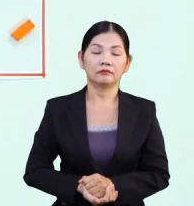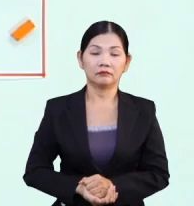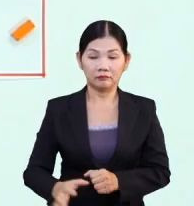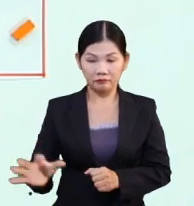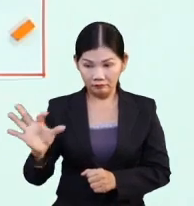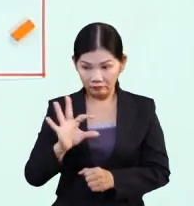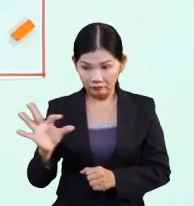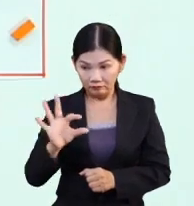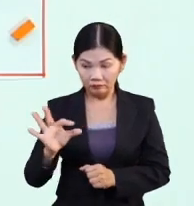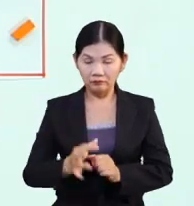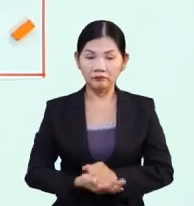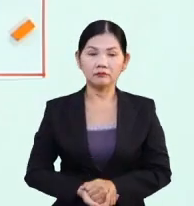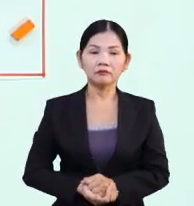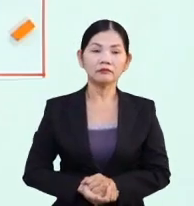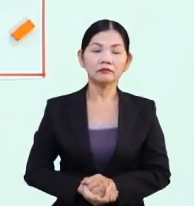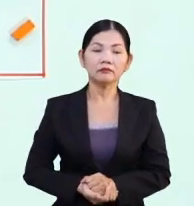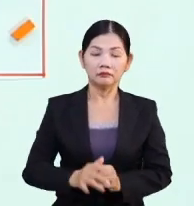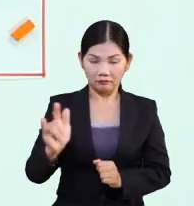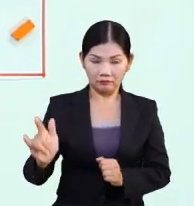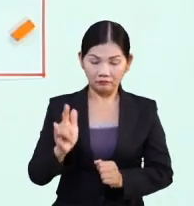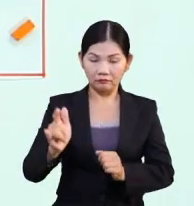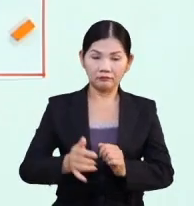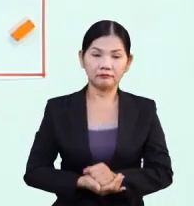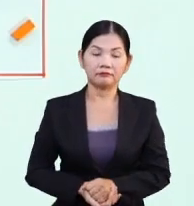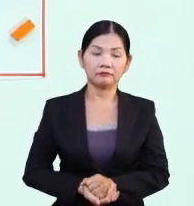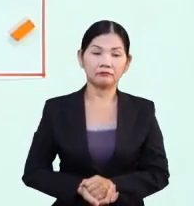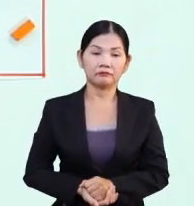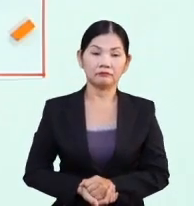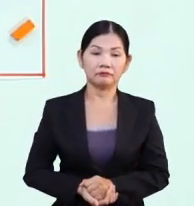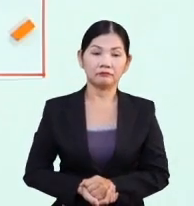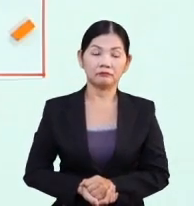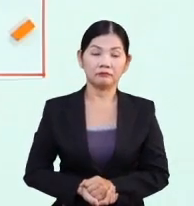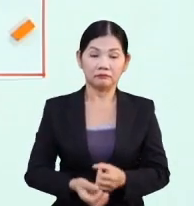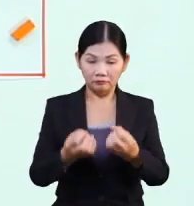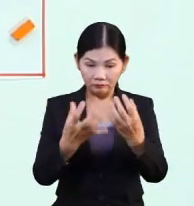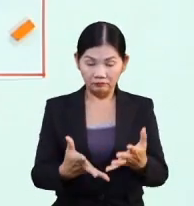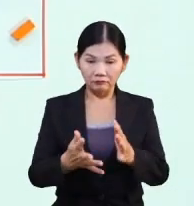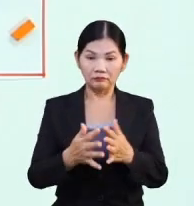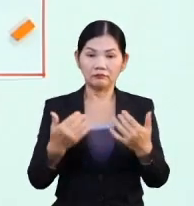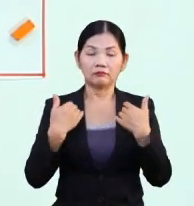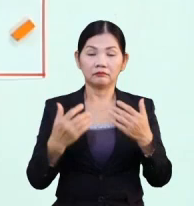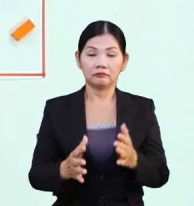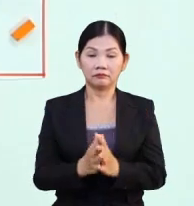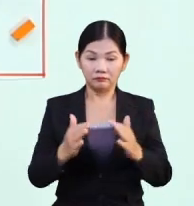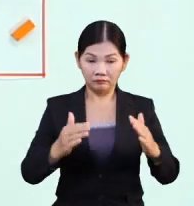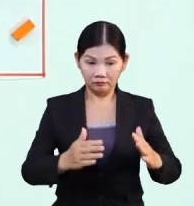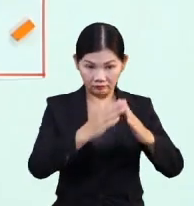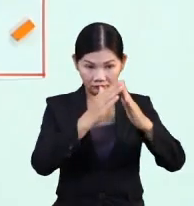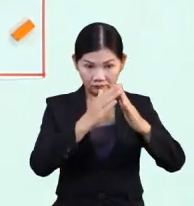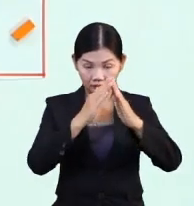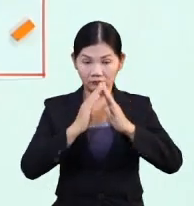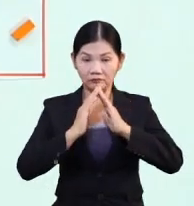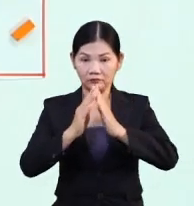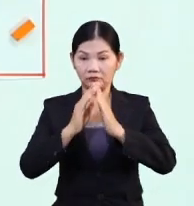ន់អនាម័យសម្រាប់ប្រើប្រាស់អញ្ចឹងតើផ្ទះប្រមាណខ្នងទៅដែលមានបង្គន់អនាម័យប្រើប្រាស់កូ